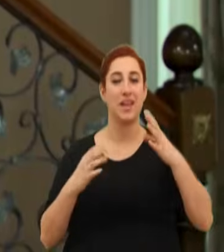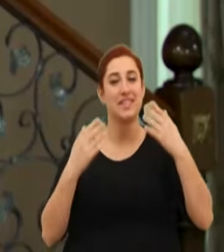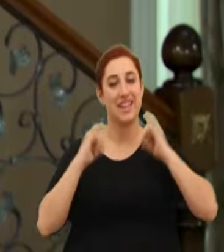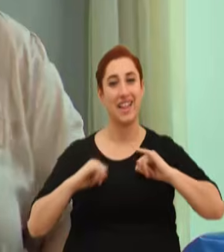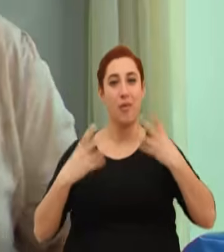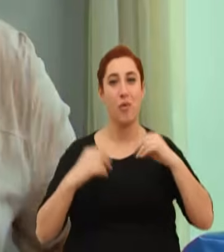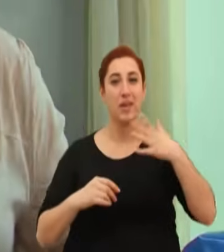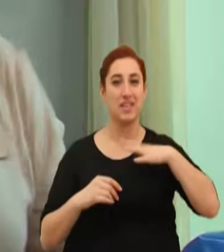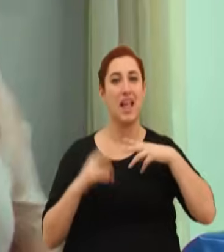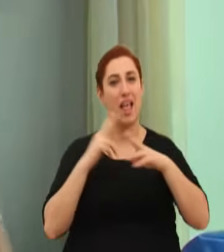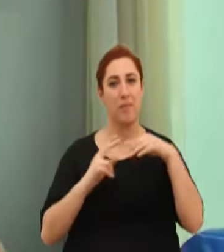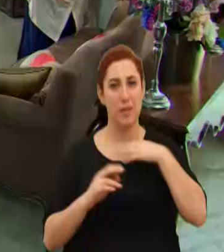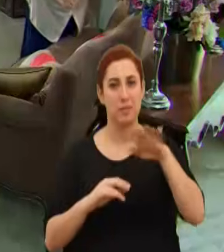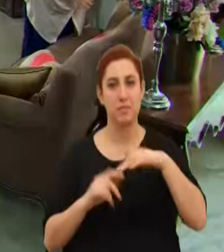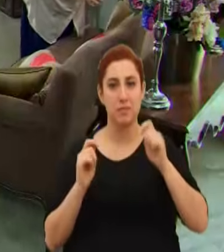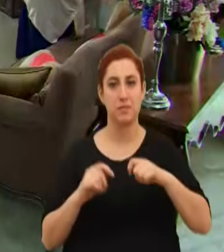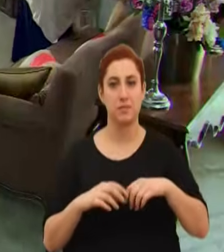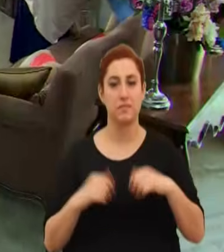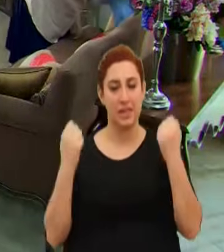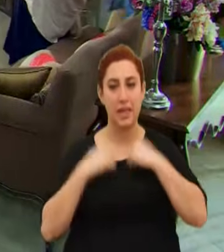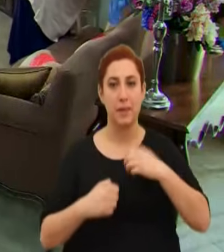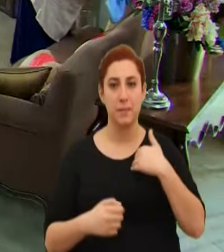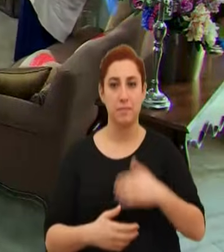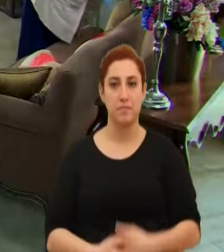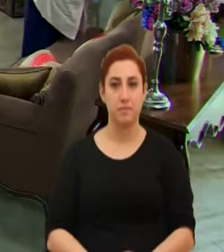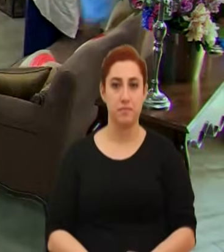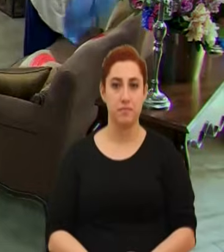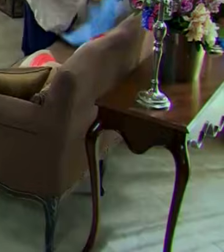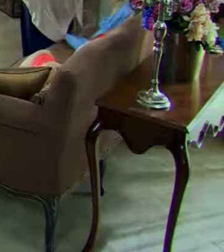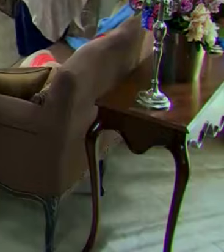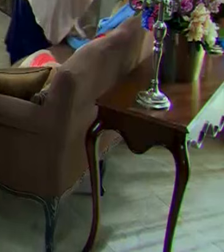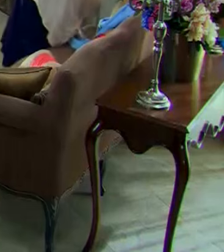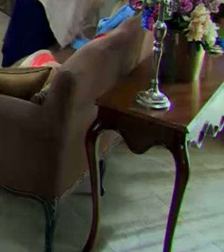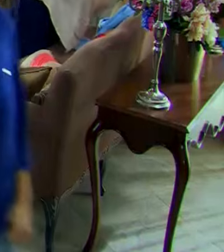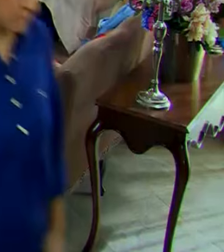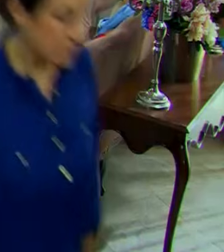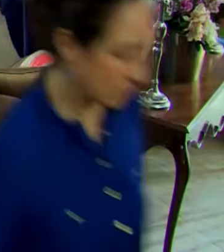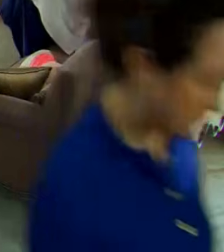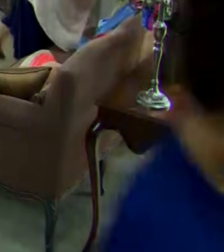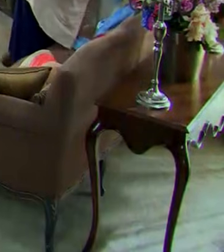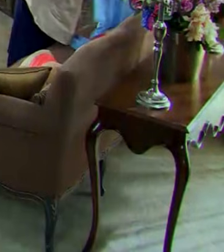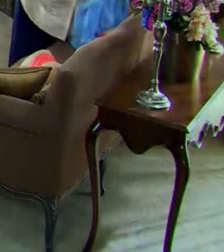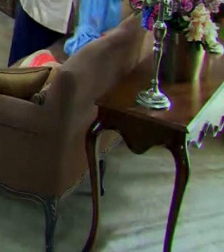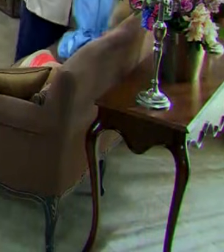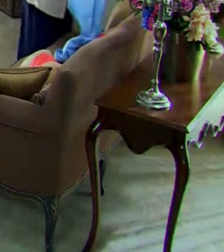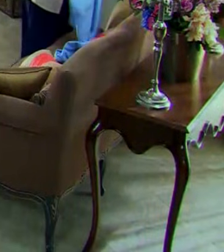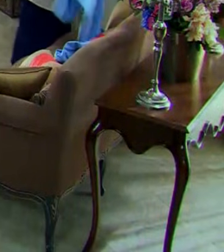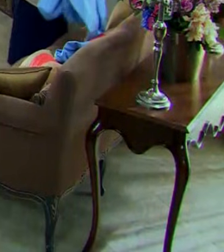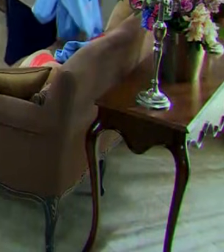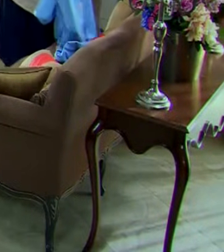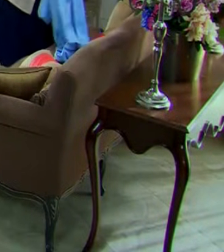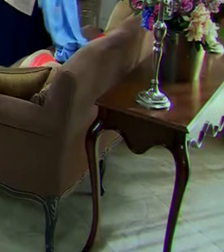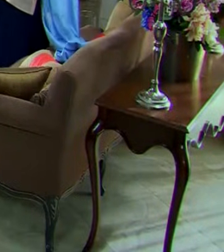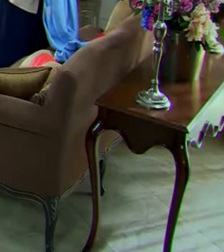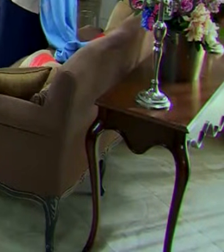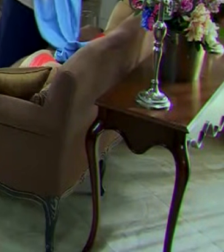biraz dinleneyim dedim. Ben hemen şimdi giyerim. Kadın Badire'ye ters ters bakarak çıktı salondan. Badire önlüğünü giyinirken bir